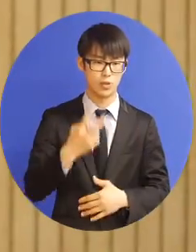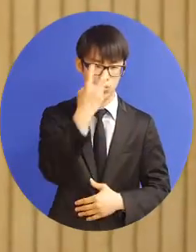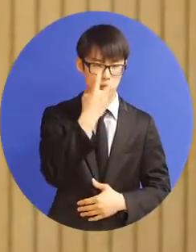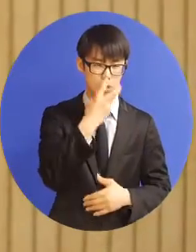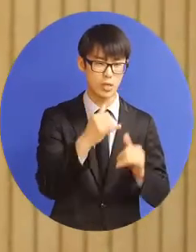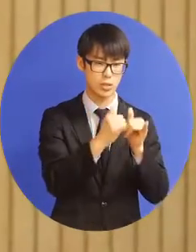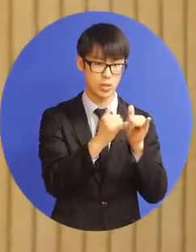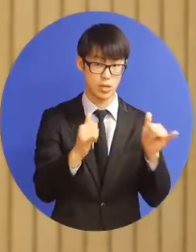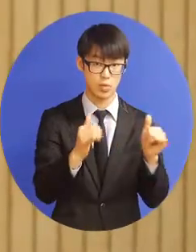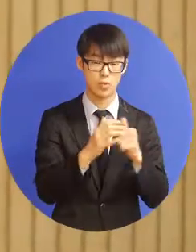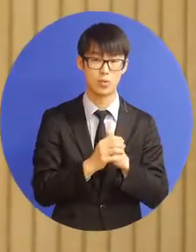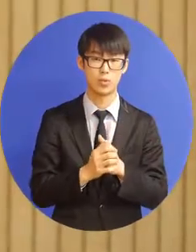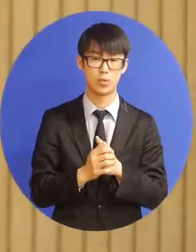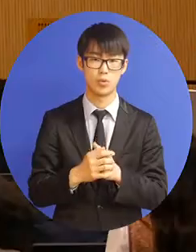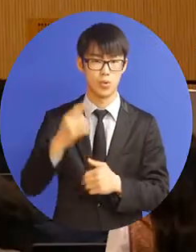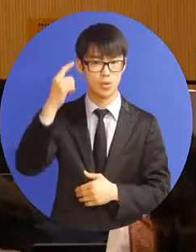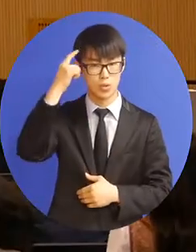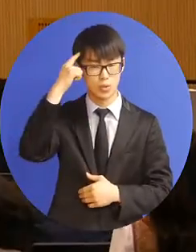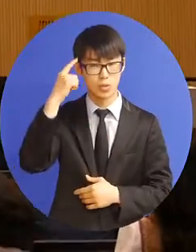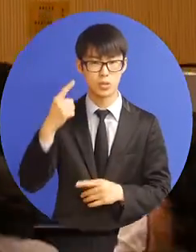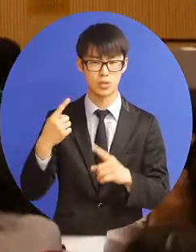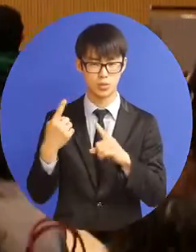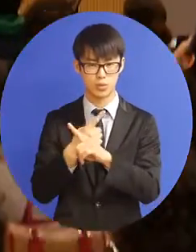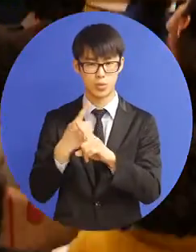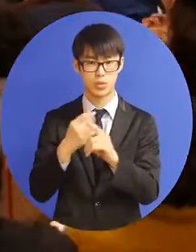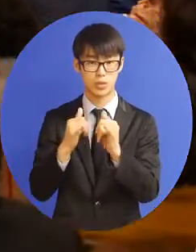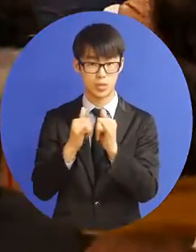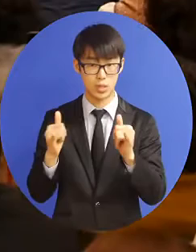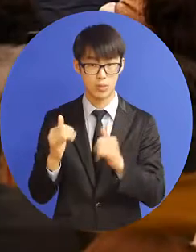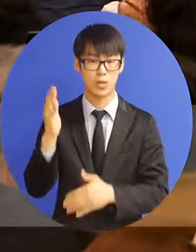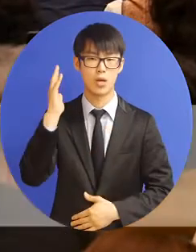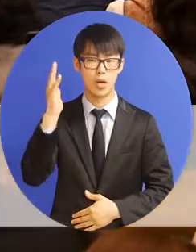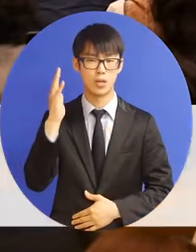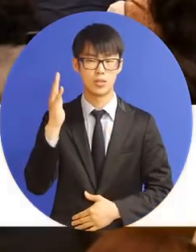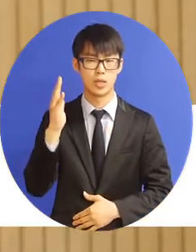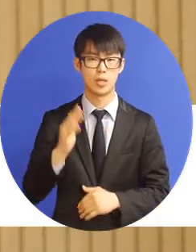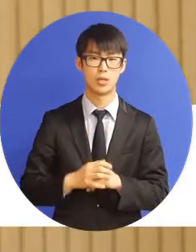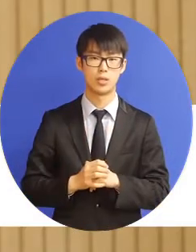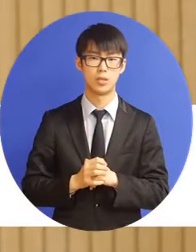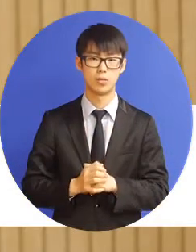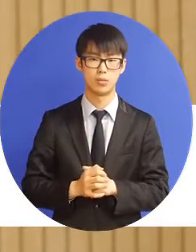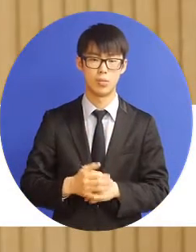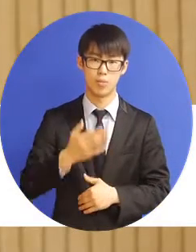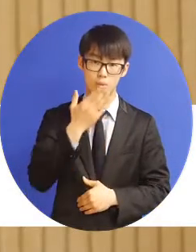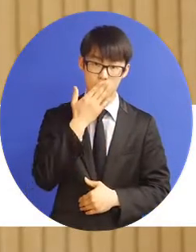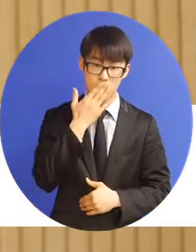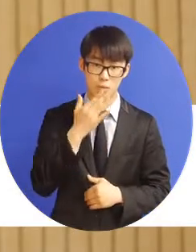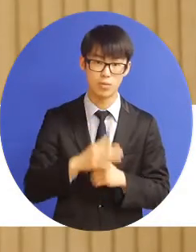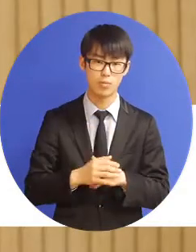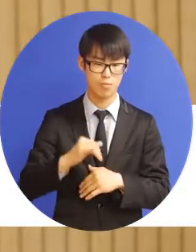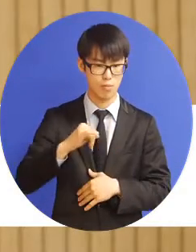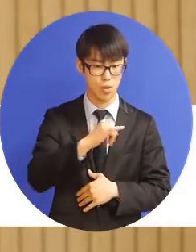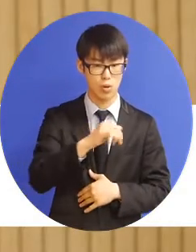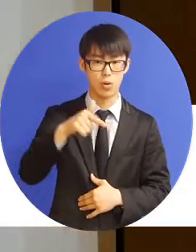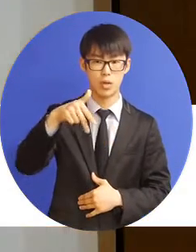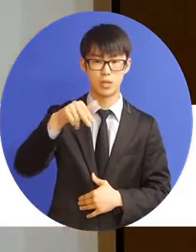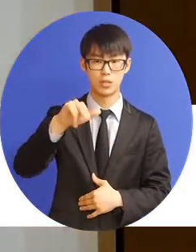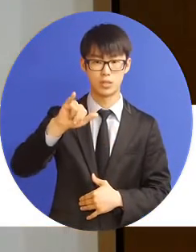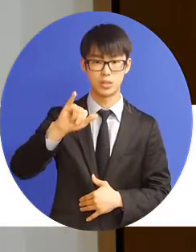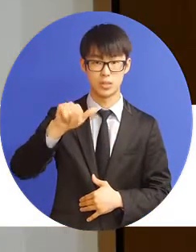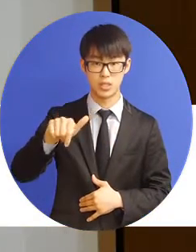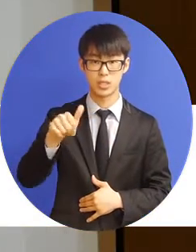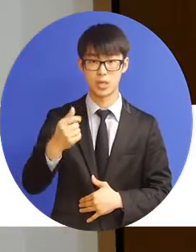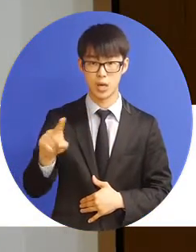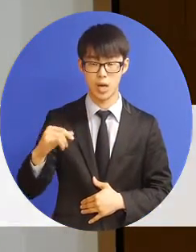역학조사관과 정신보건센터 김정숙 팀장이 강사로 나서 수인성 및 식품 매개질환, 지카바이러스